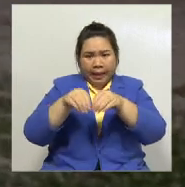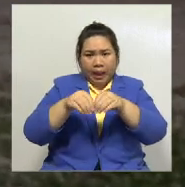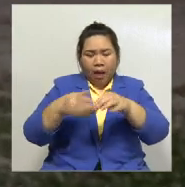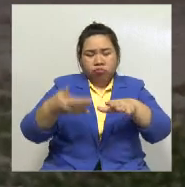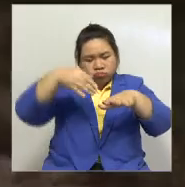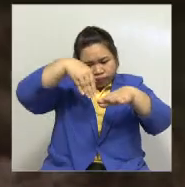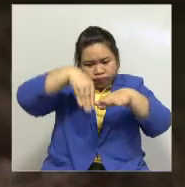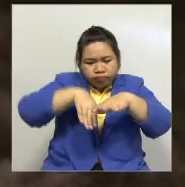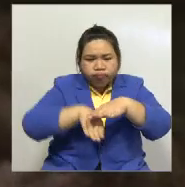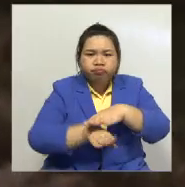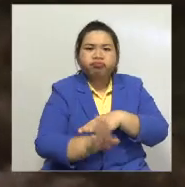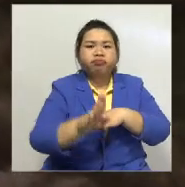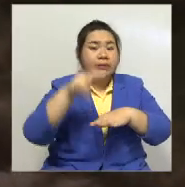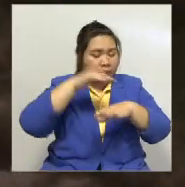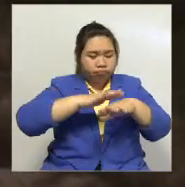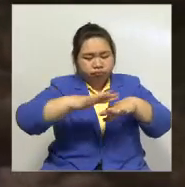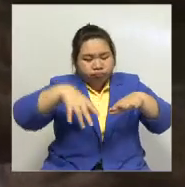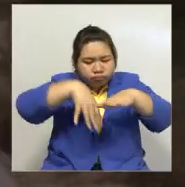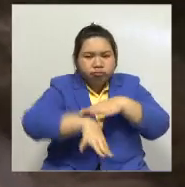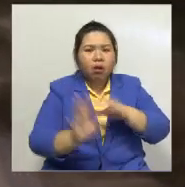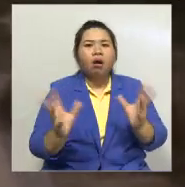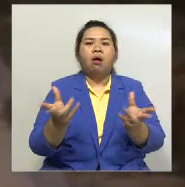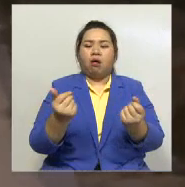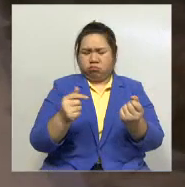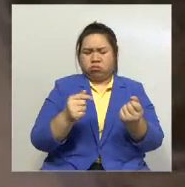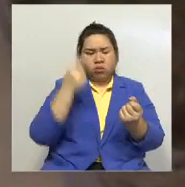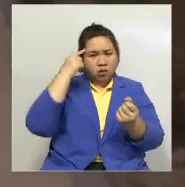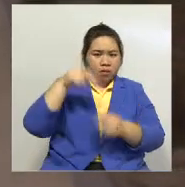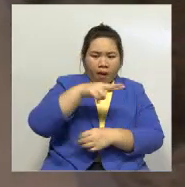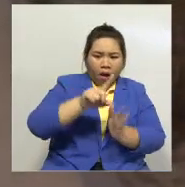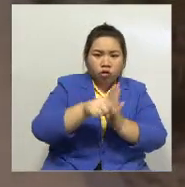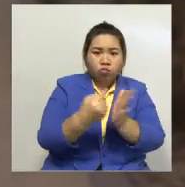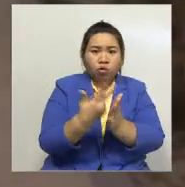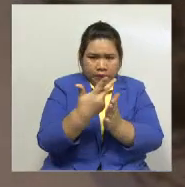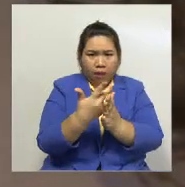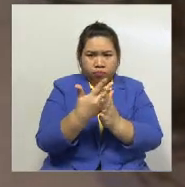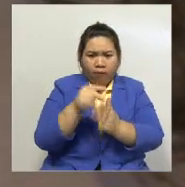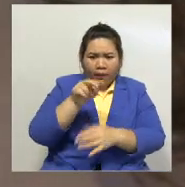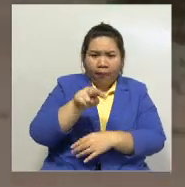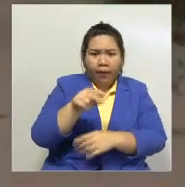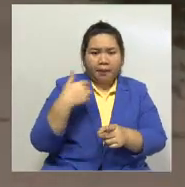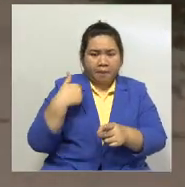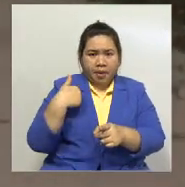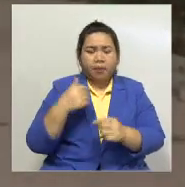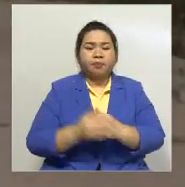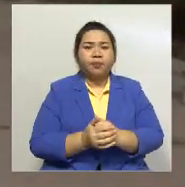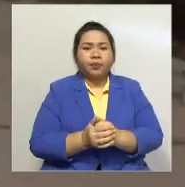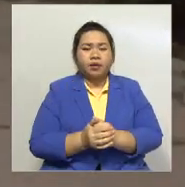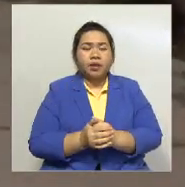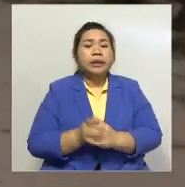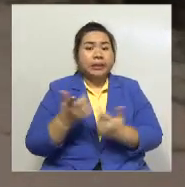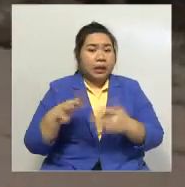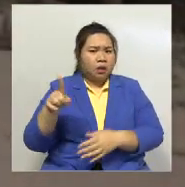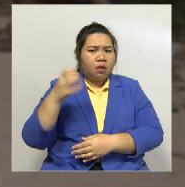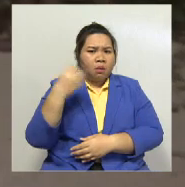ดำน้ำแล้วก็หายไปเจ้าหน้าที่ติดตามอยู่ถึง3ชั่วโมงนะครับก็สามารถเข้าประชิดตัวได้โดยนายนิคมเปิดเผยว่า